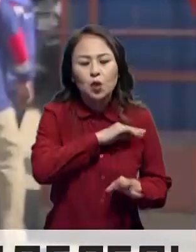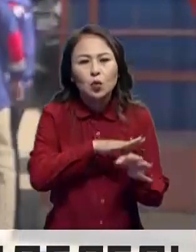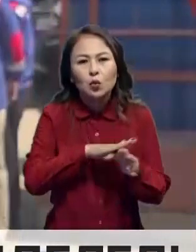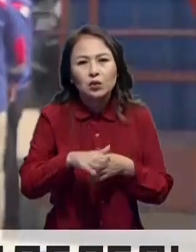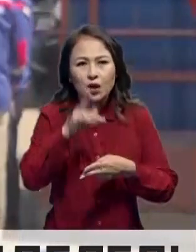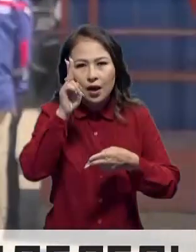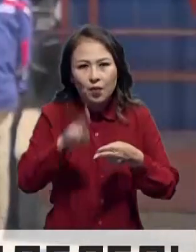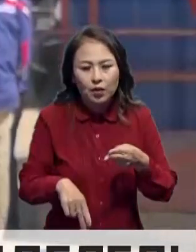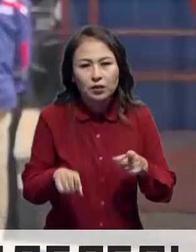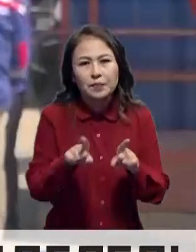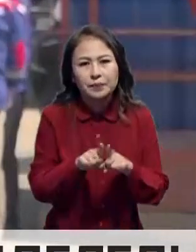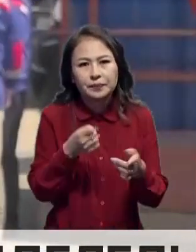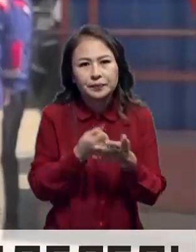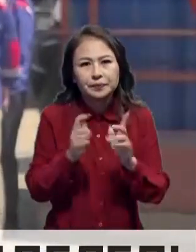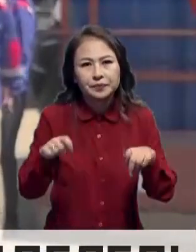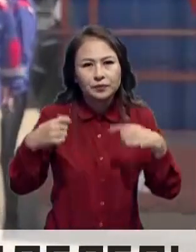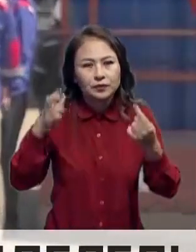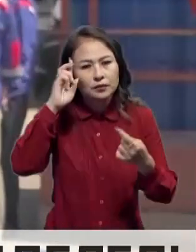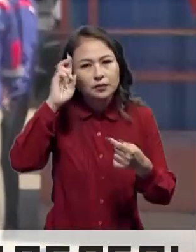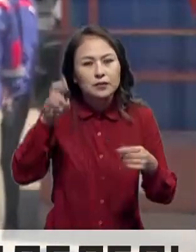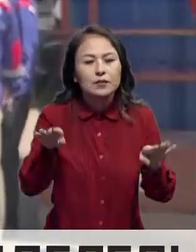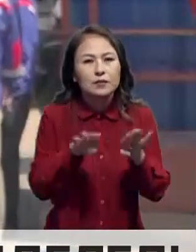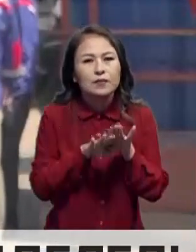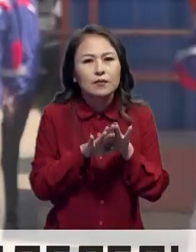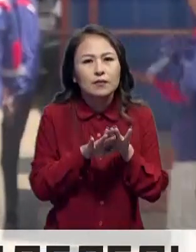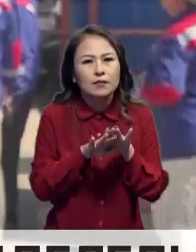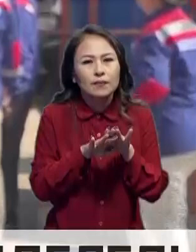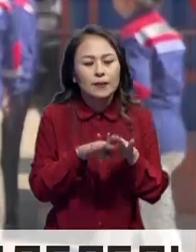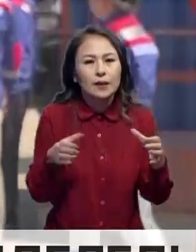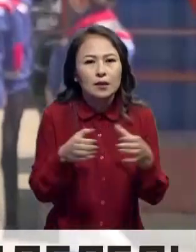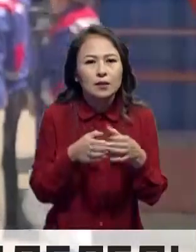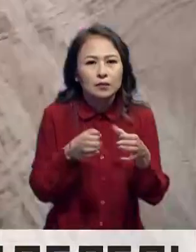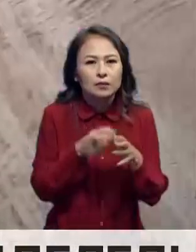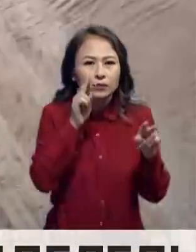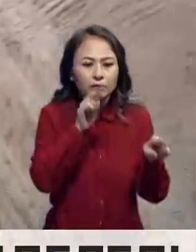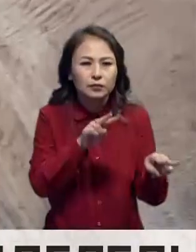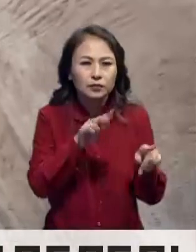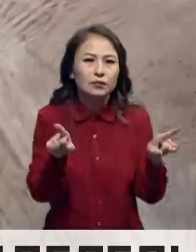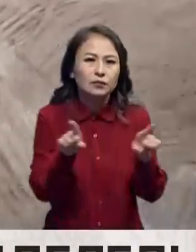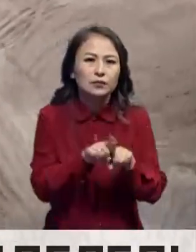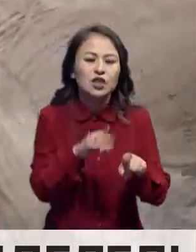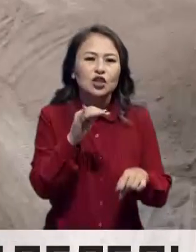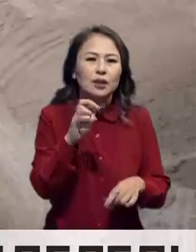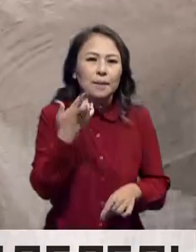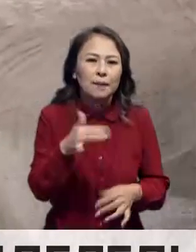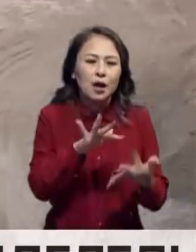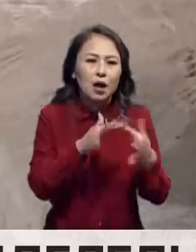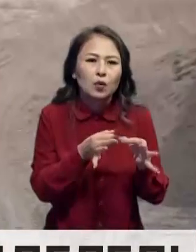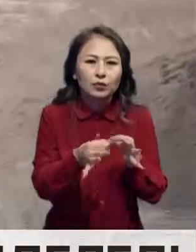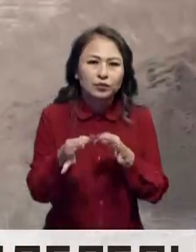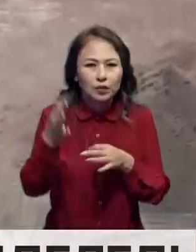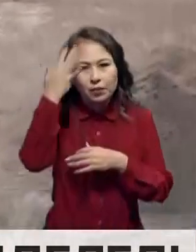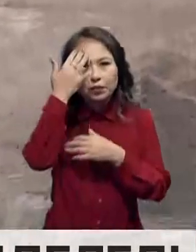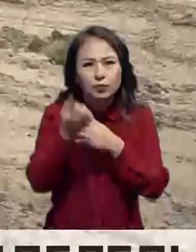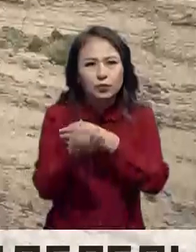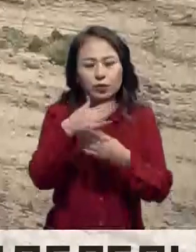аяқтап мемлекет меншігіне беру тиіс. Ол жұмыстарды біздің департамент бақылауында. Осылайша Жетібай ауыл айналасын мұнай қалдығынан